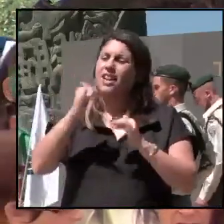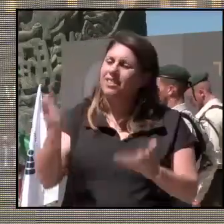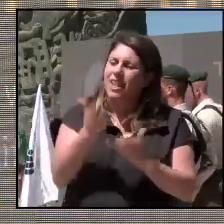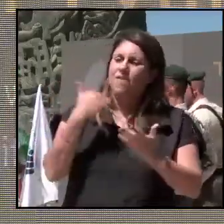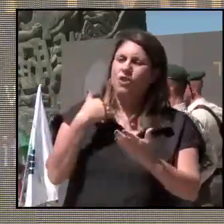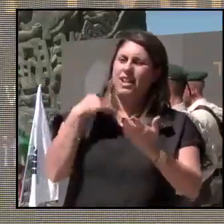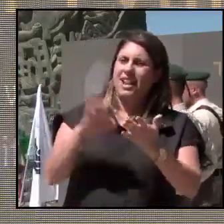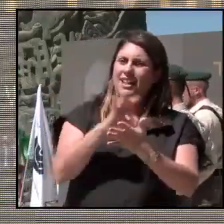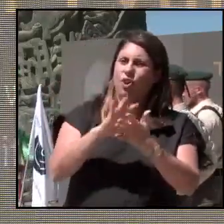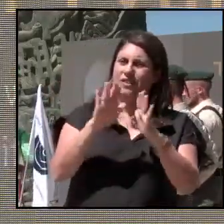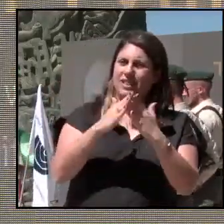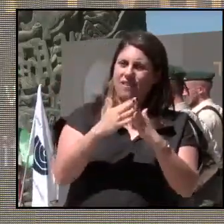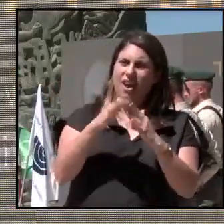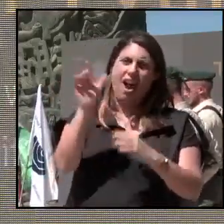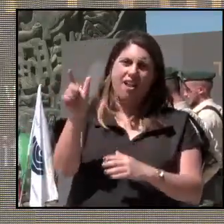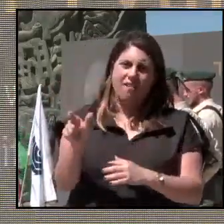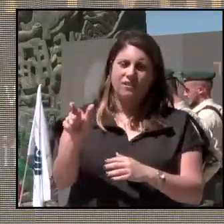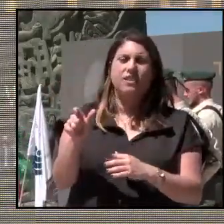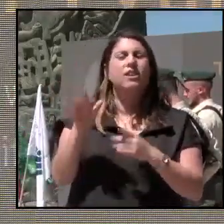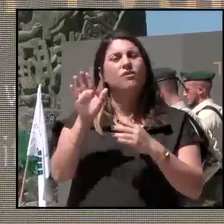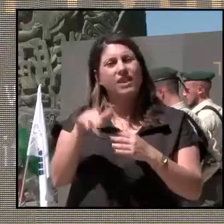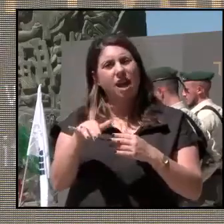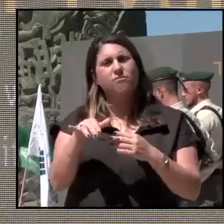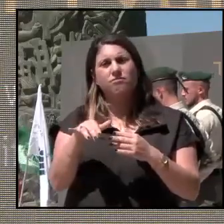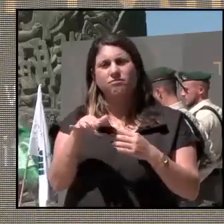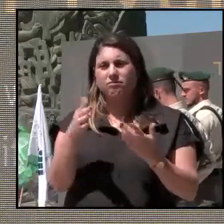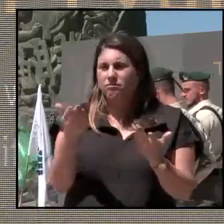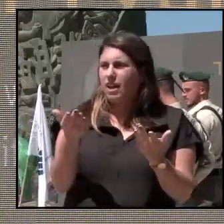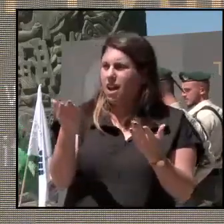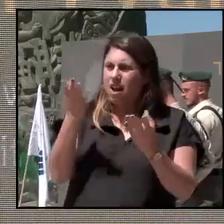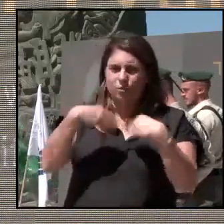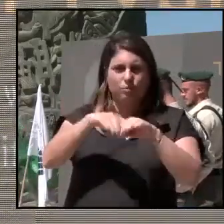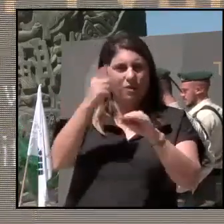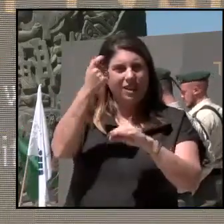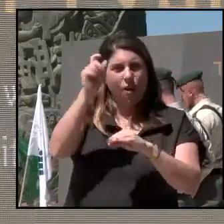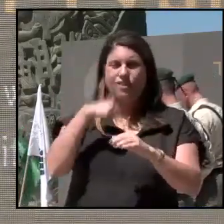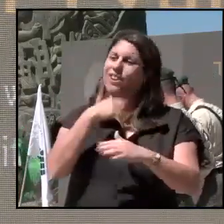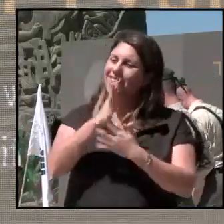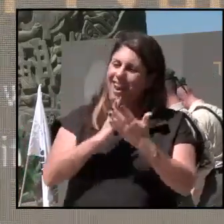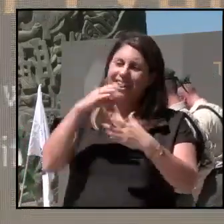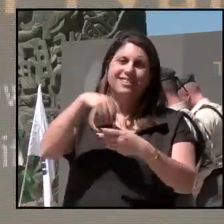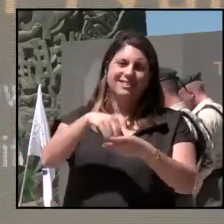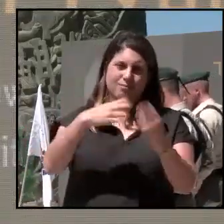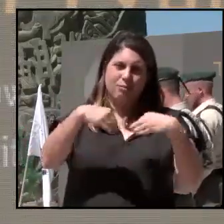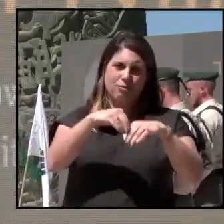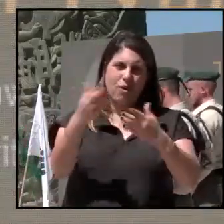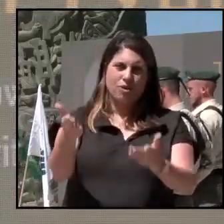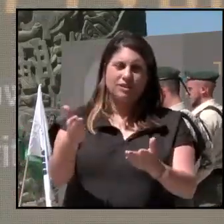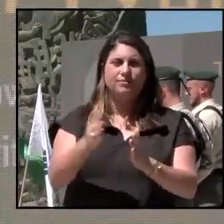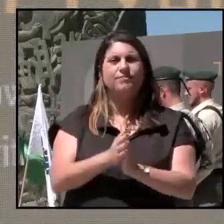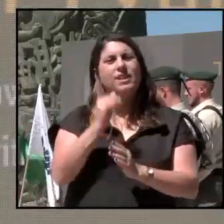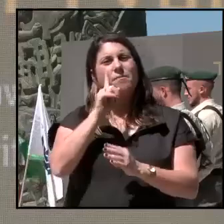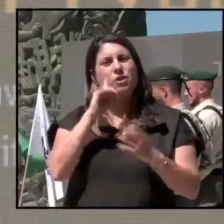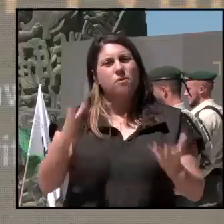עליו, בעיקר ברשות המשפחות היקרות שאני חלק מהם, של